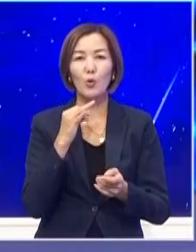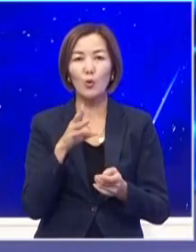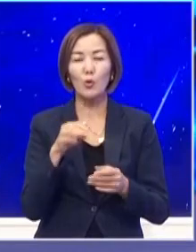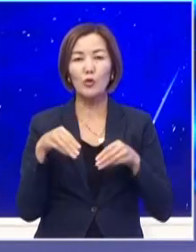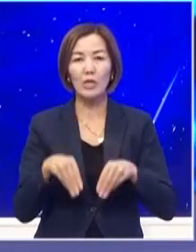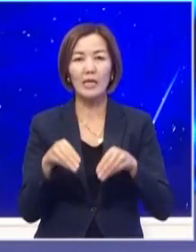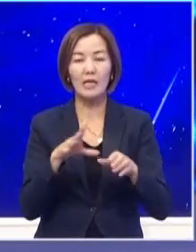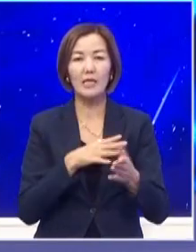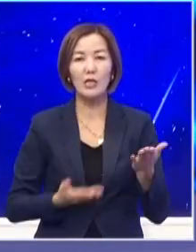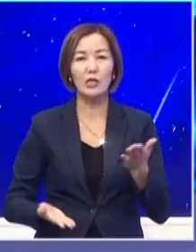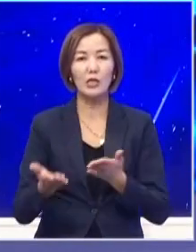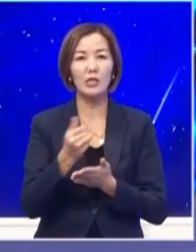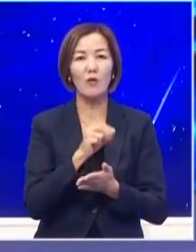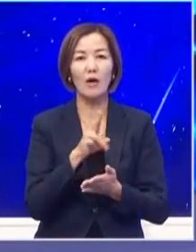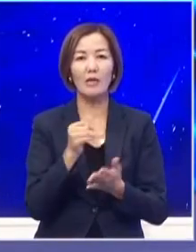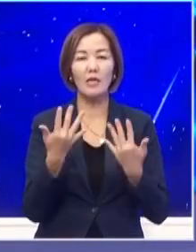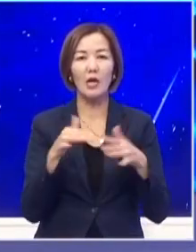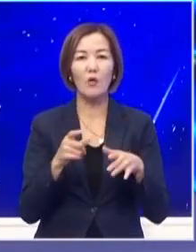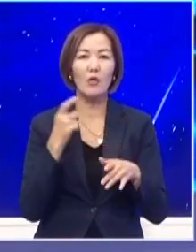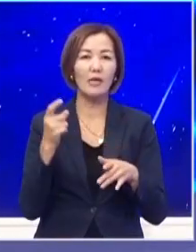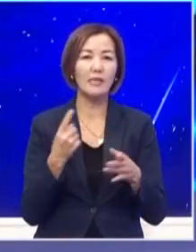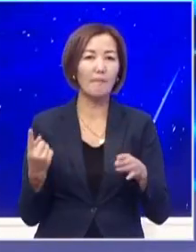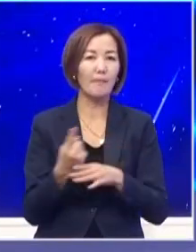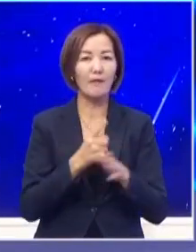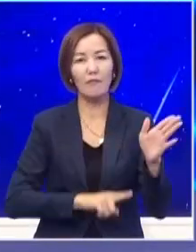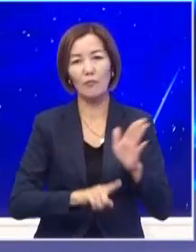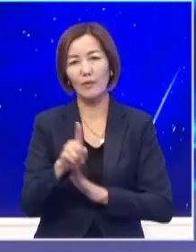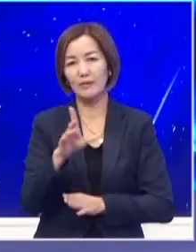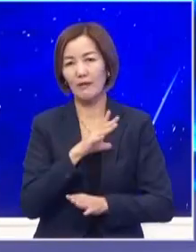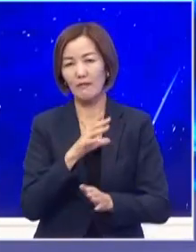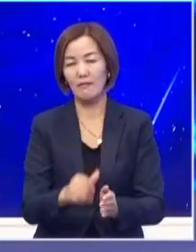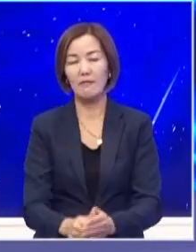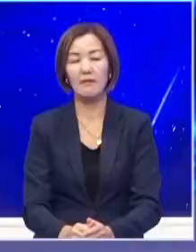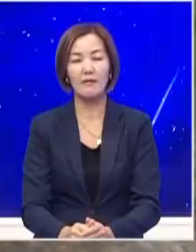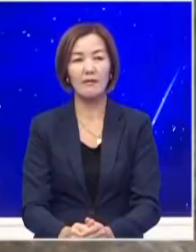Аймақта күріш оруды Ақдала ауылының шаруалары алғаш болып бастады.